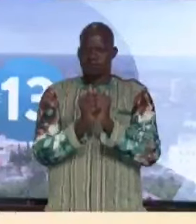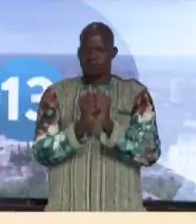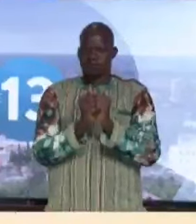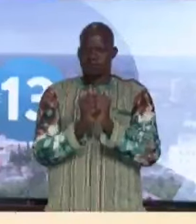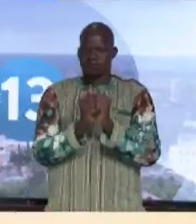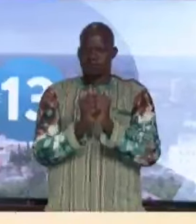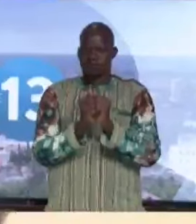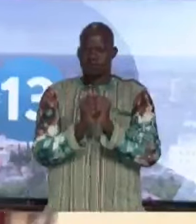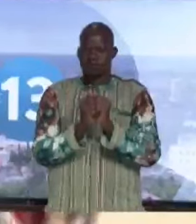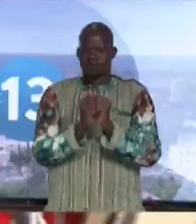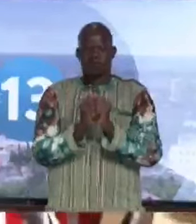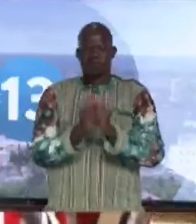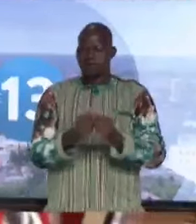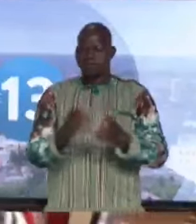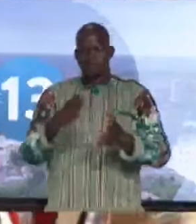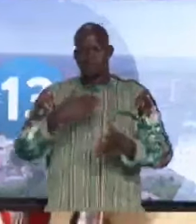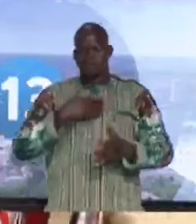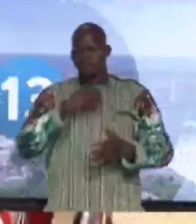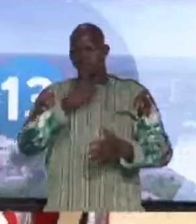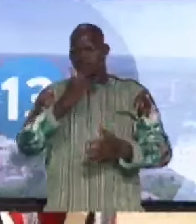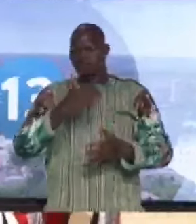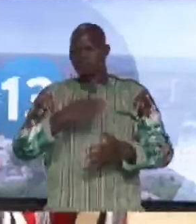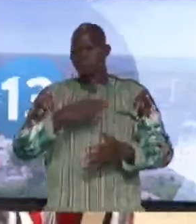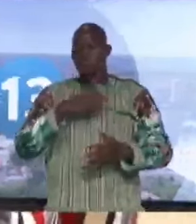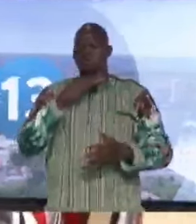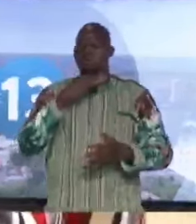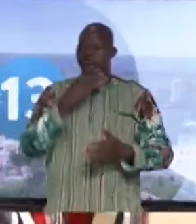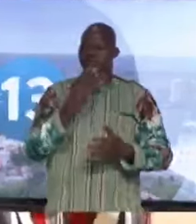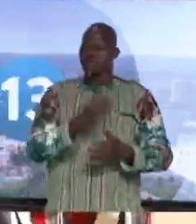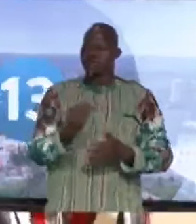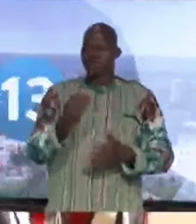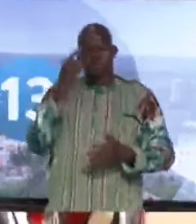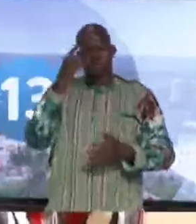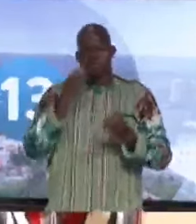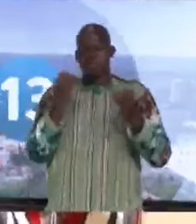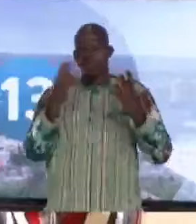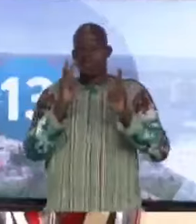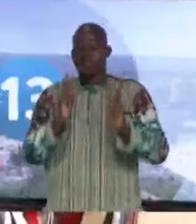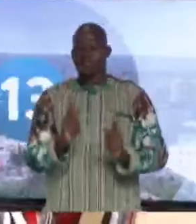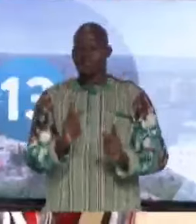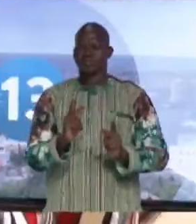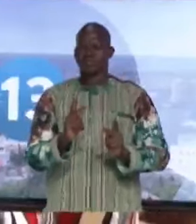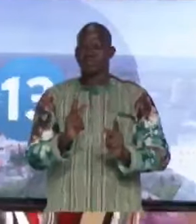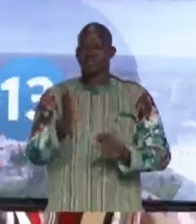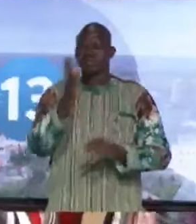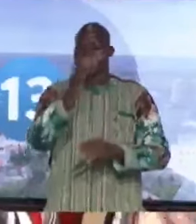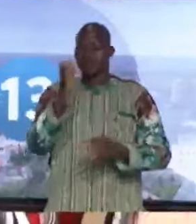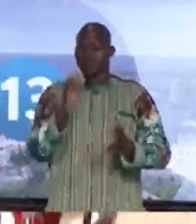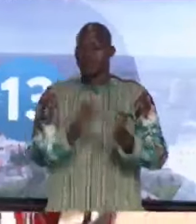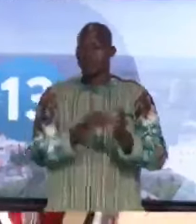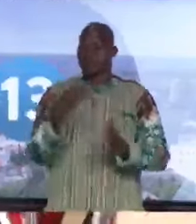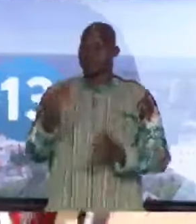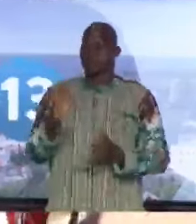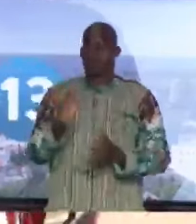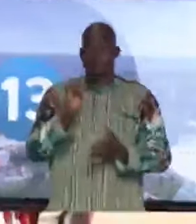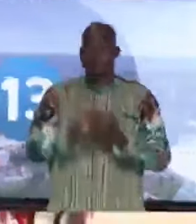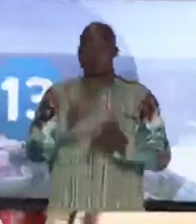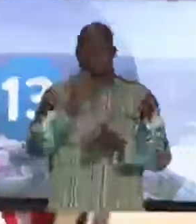il n'y a pas assez de moyens par exemple pour beaucoup de personnes. Pour la caution, 500 000 francs, ce n'est pas donné à n'importe